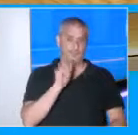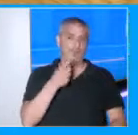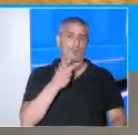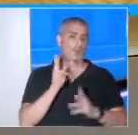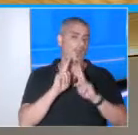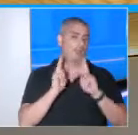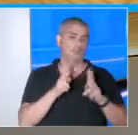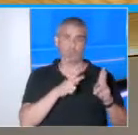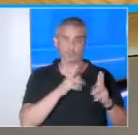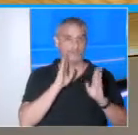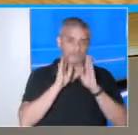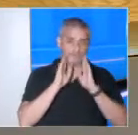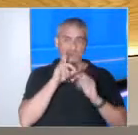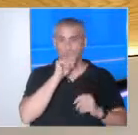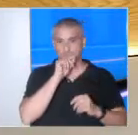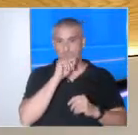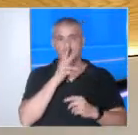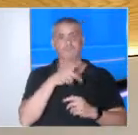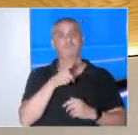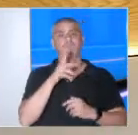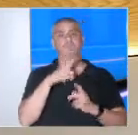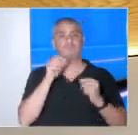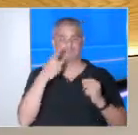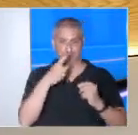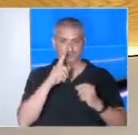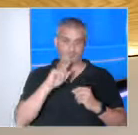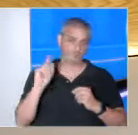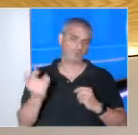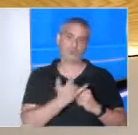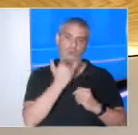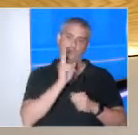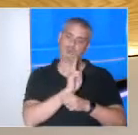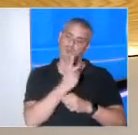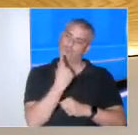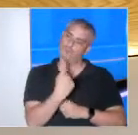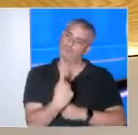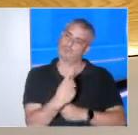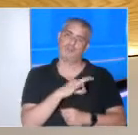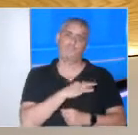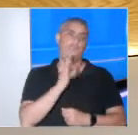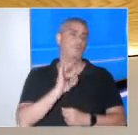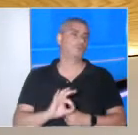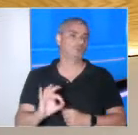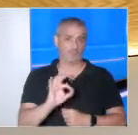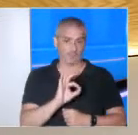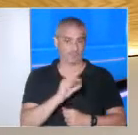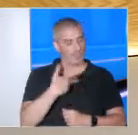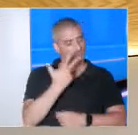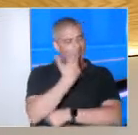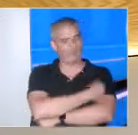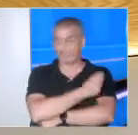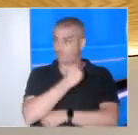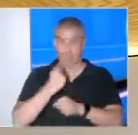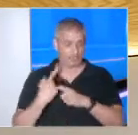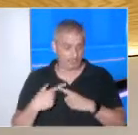הפלטפורמות הדיגיטליות שלנו, בפייסבוק ובטוויטר, אנחנו בטלגרם ובאינסטגרם, כל העת, שמרו על עצמכם, על בריאותכם, לכו להתחסן אם לא